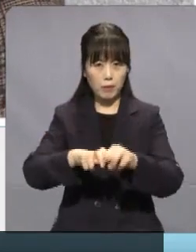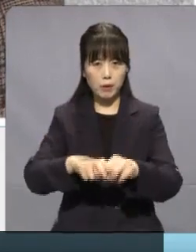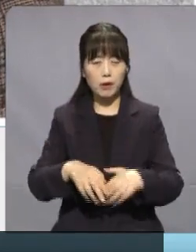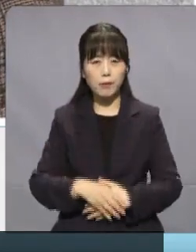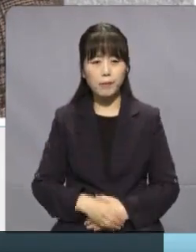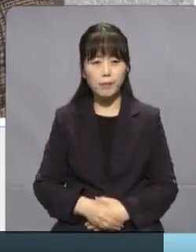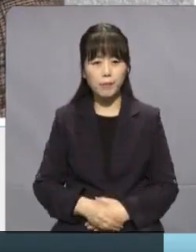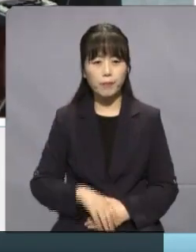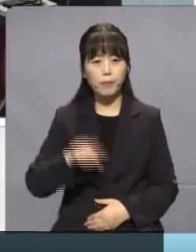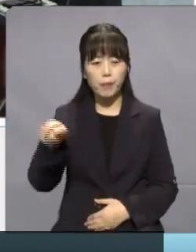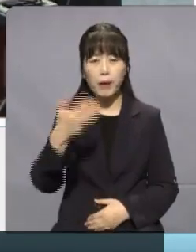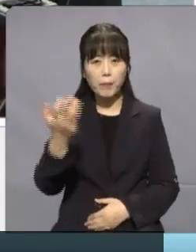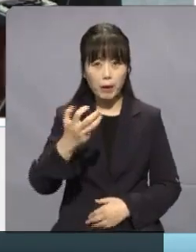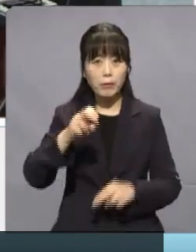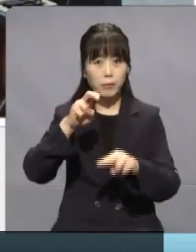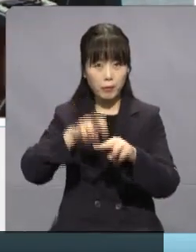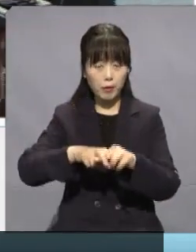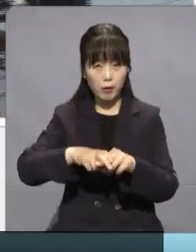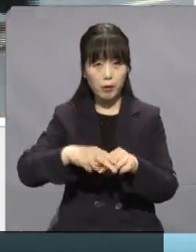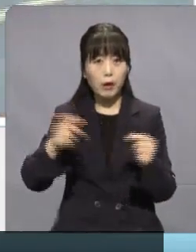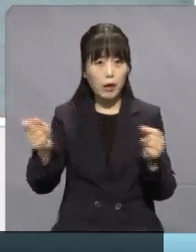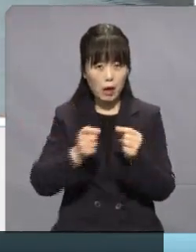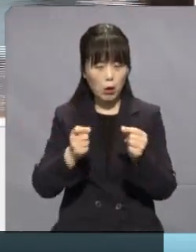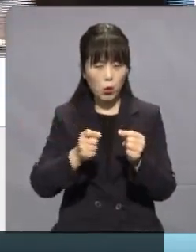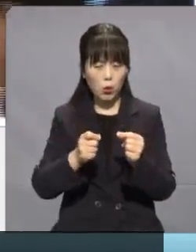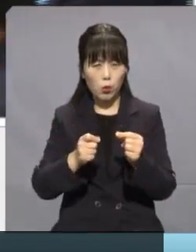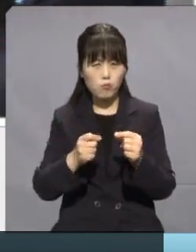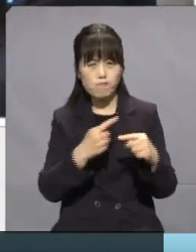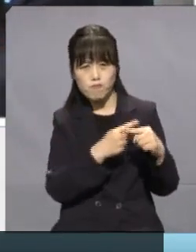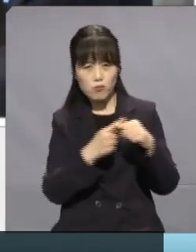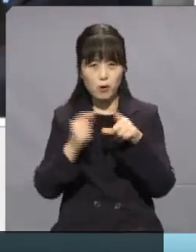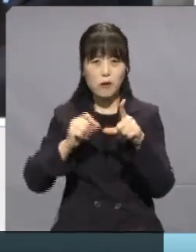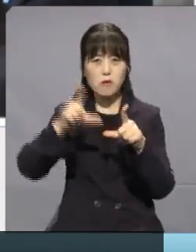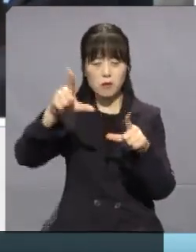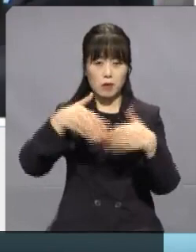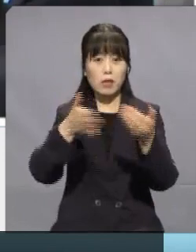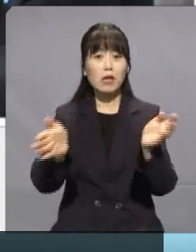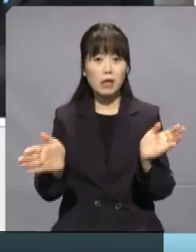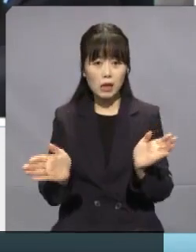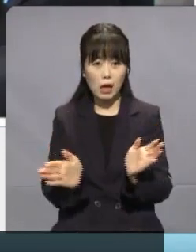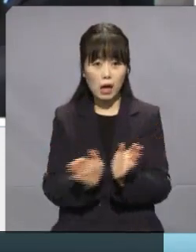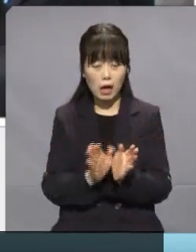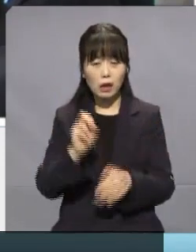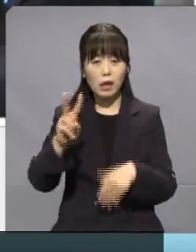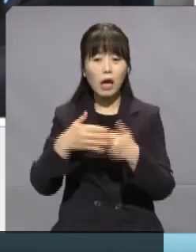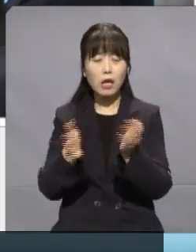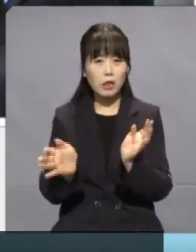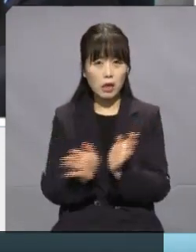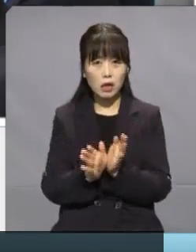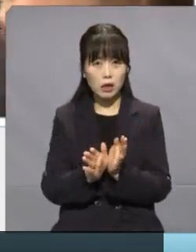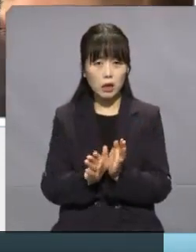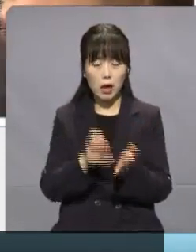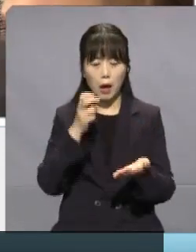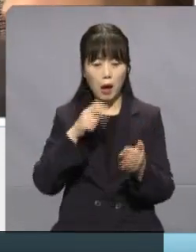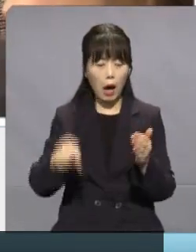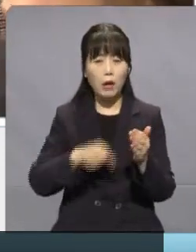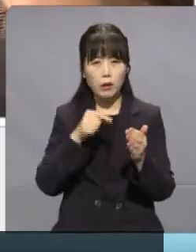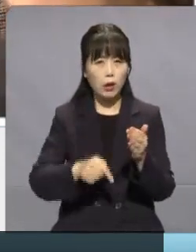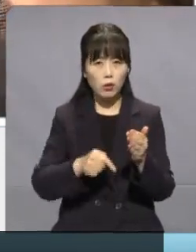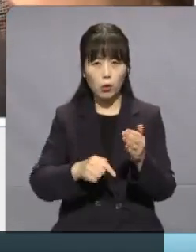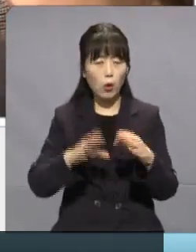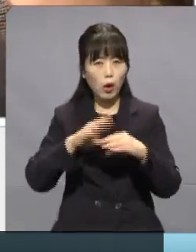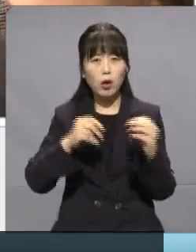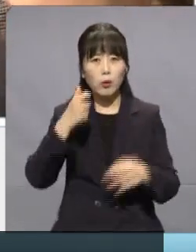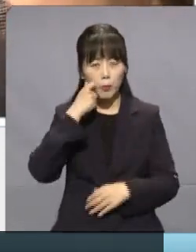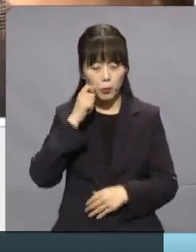180석 가까운 의석을 가진 절대다수의 야당이 업에서 해결하지 못하고 길거리로 나가서 우리는